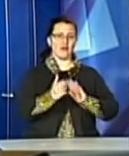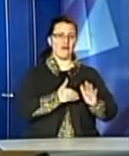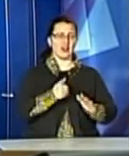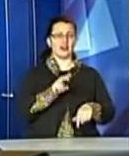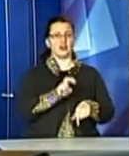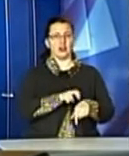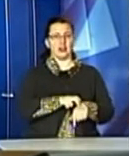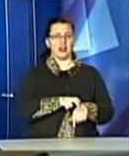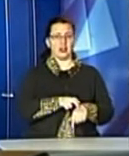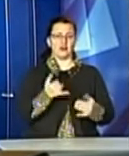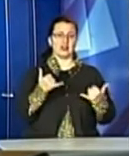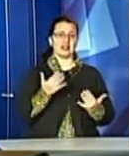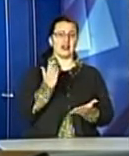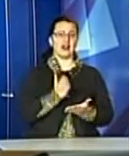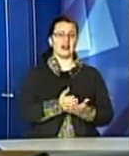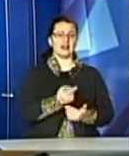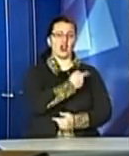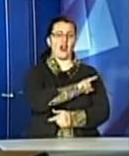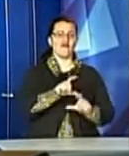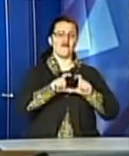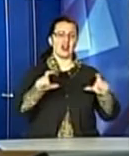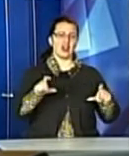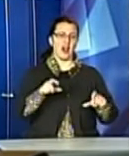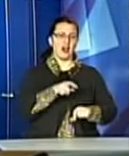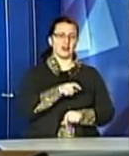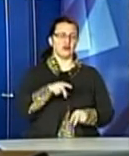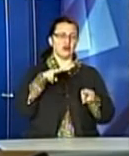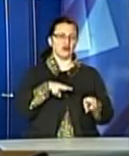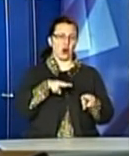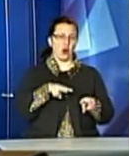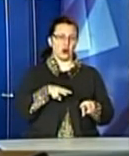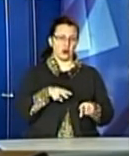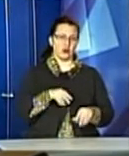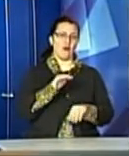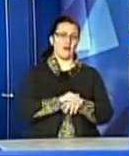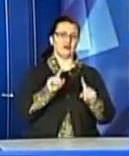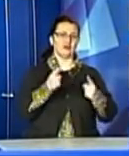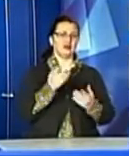на даний час знаходиться в лікарні під охороною, оскільки він є затриманим.